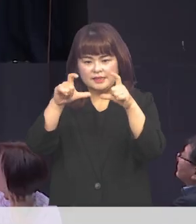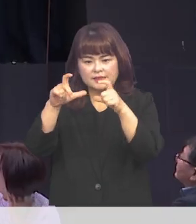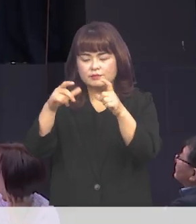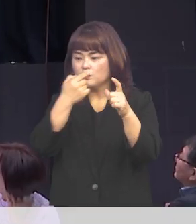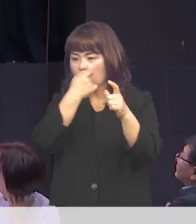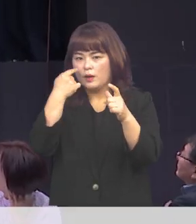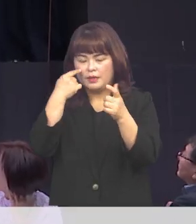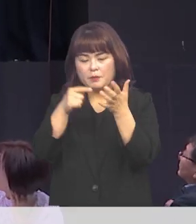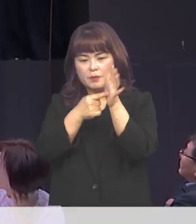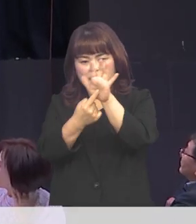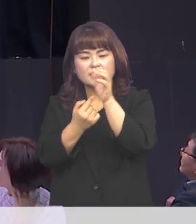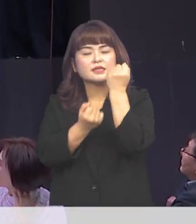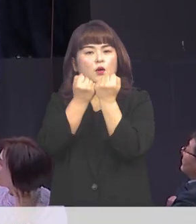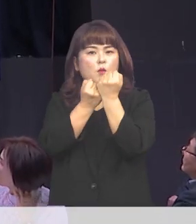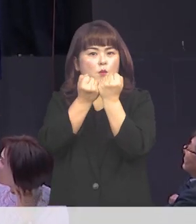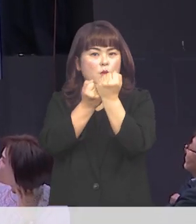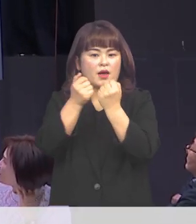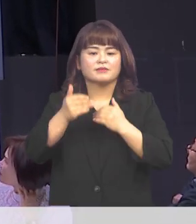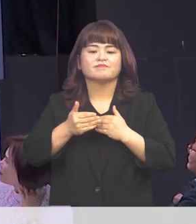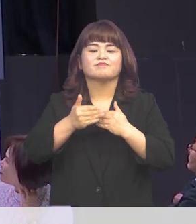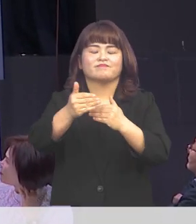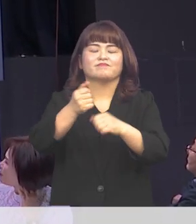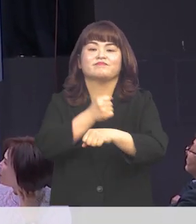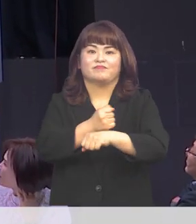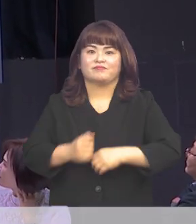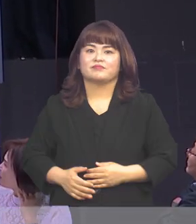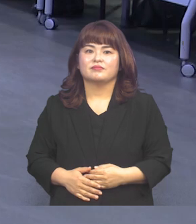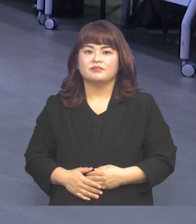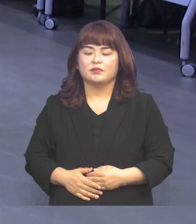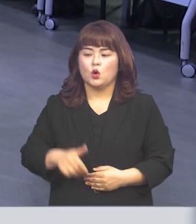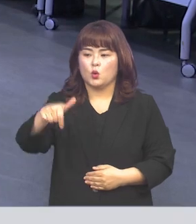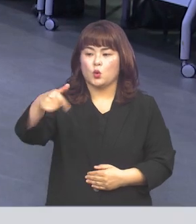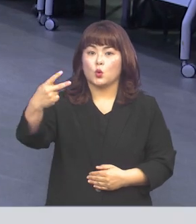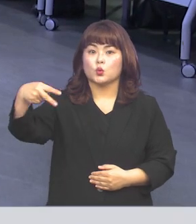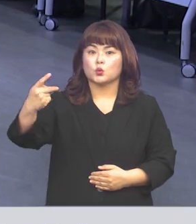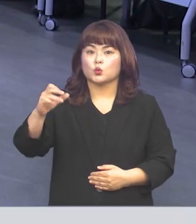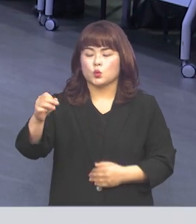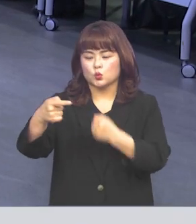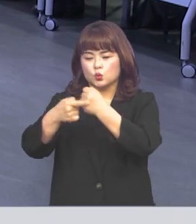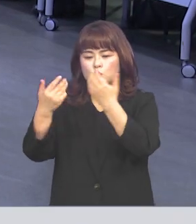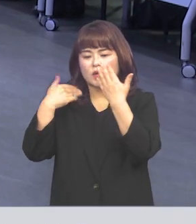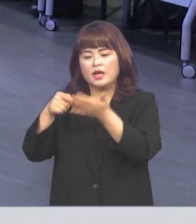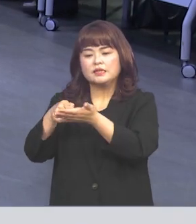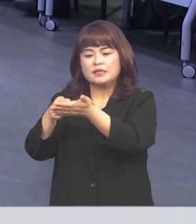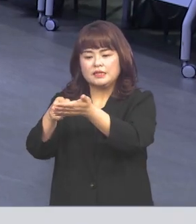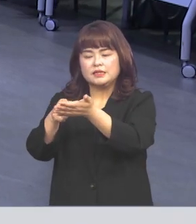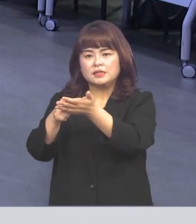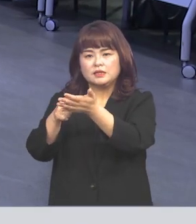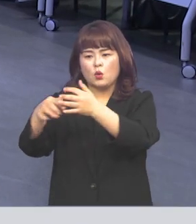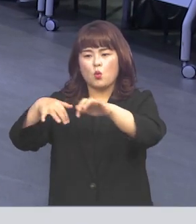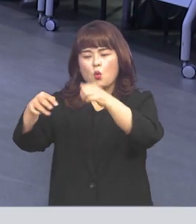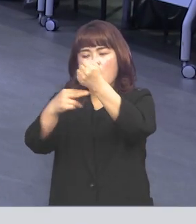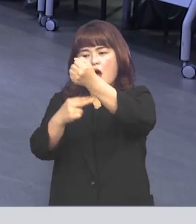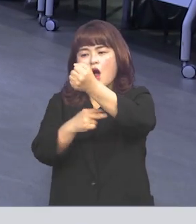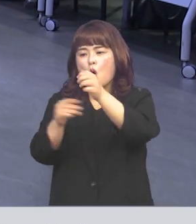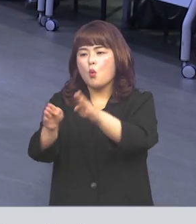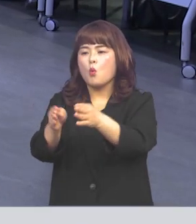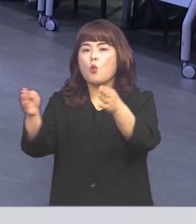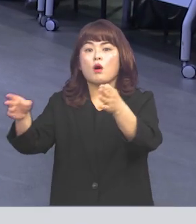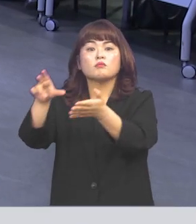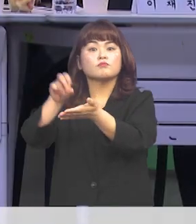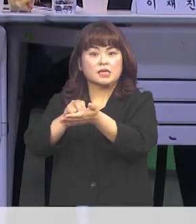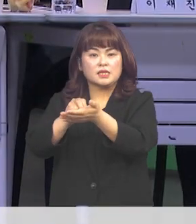사진을 보여주며 상세히 설명을 시작했습니다. 특히 교동초등학교에서 제기한 학교 앞 통학로 교량 확장